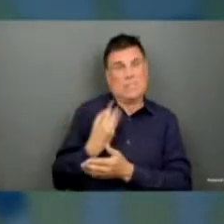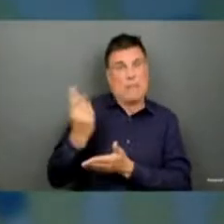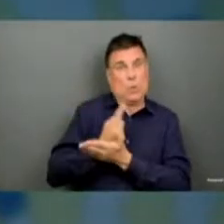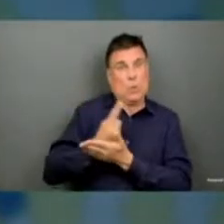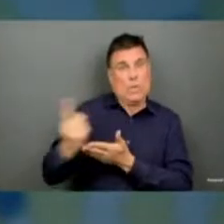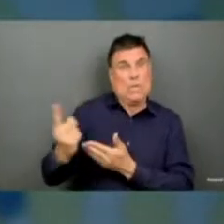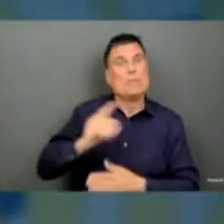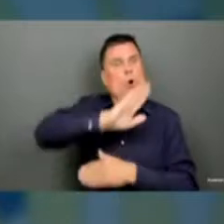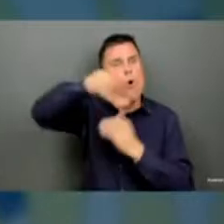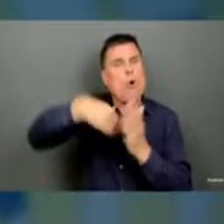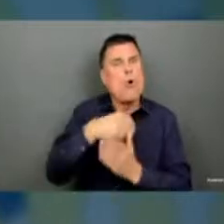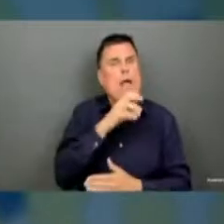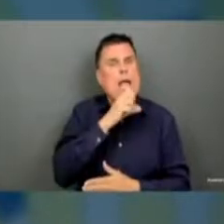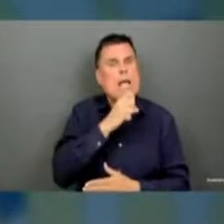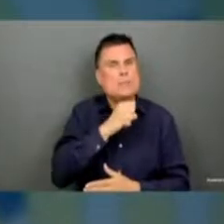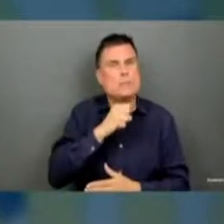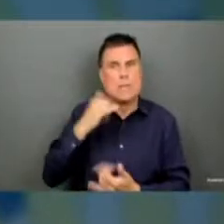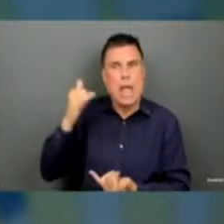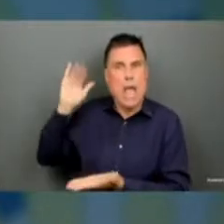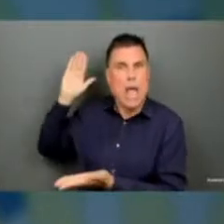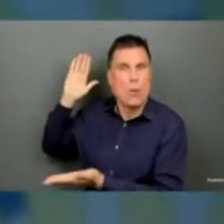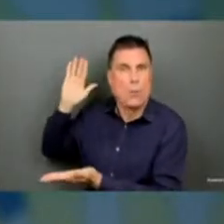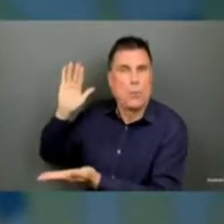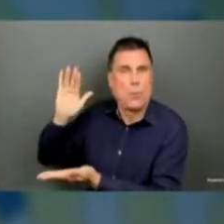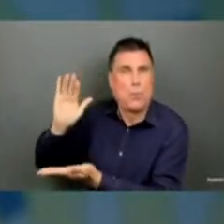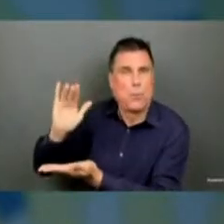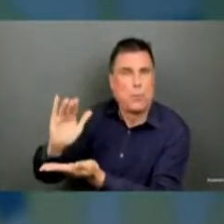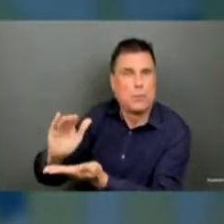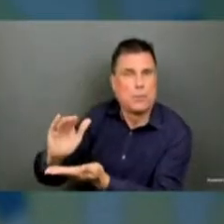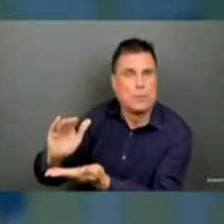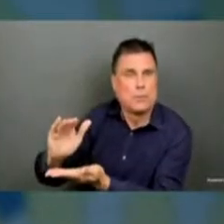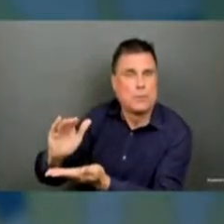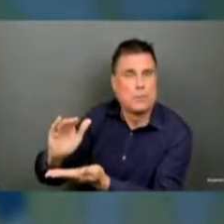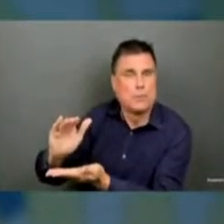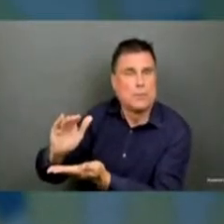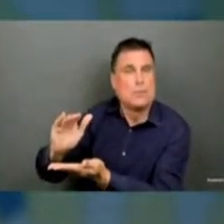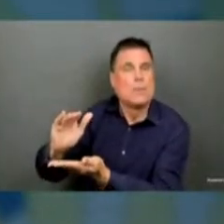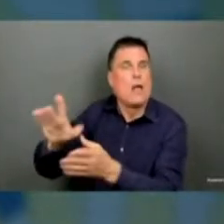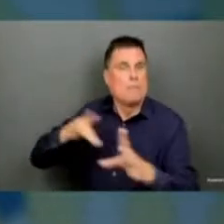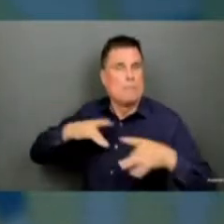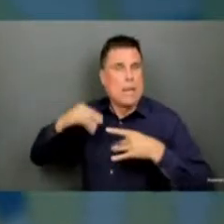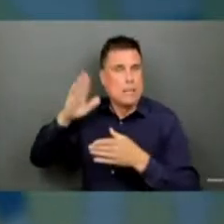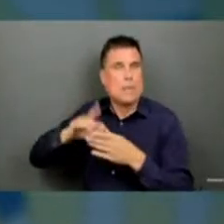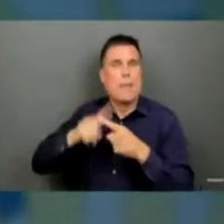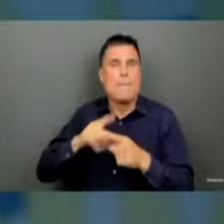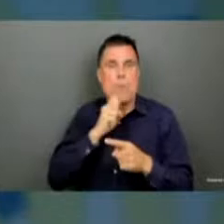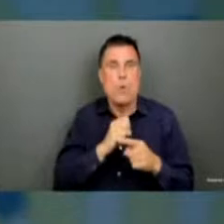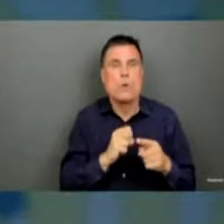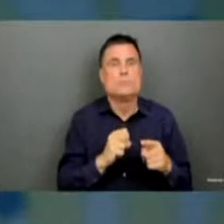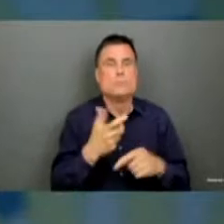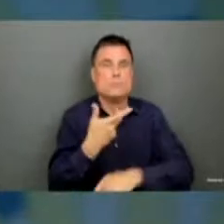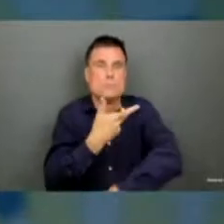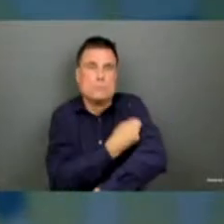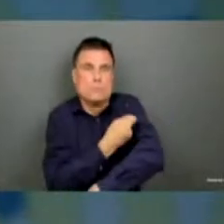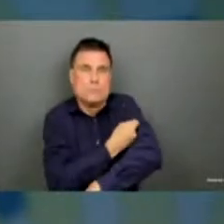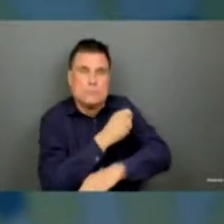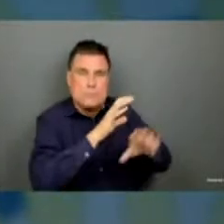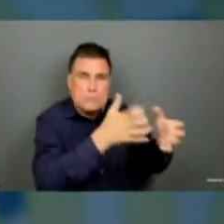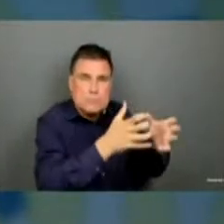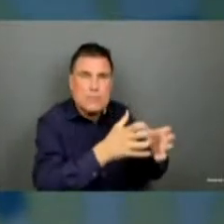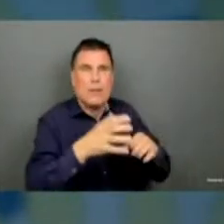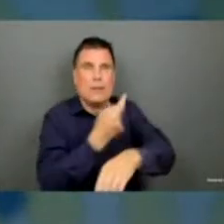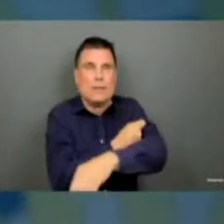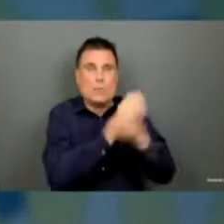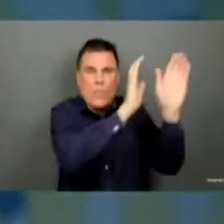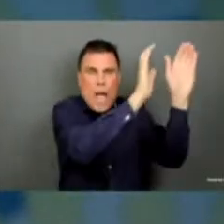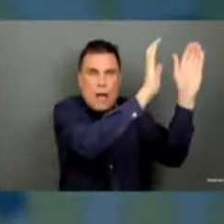这个绿颜色的是18到0到4、5到18、19到39岁是